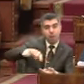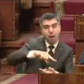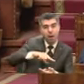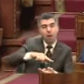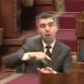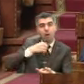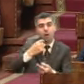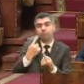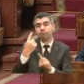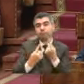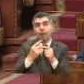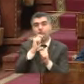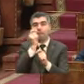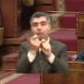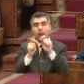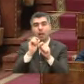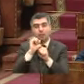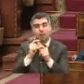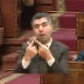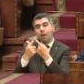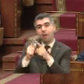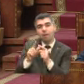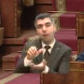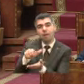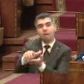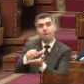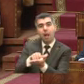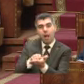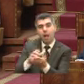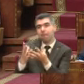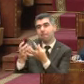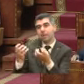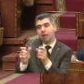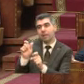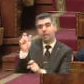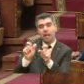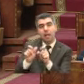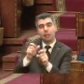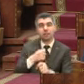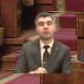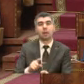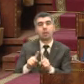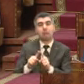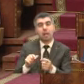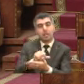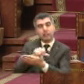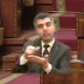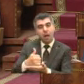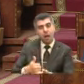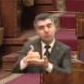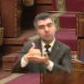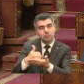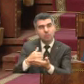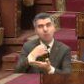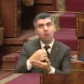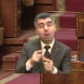البلون داميناجمون، كما حصل العديد من الفلاحين بجماعه المجاطيه وللطالب، تجدر الاشاره الى ان التعويض المقرر نتيجه نزع الملكيه يجب